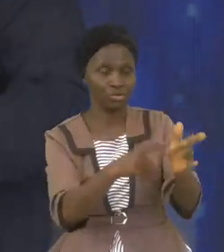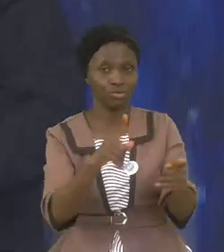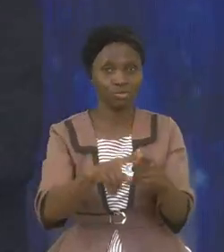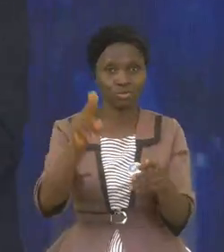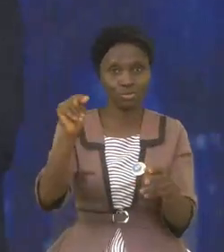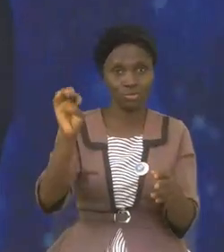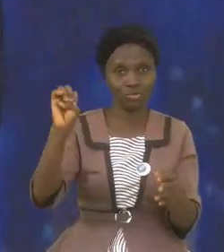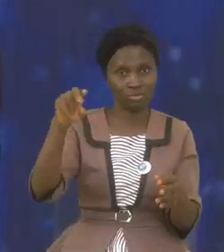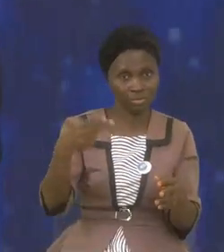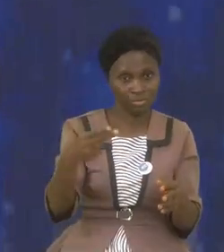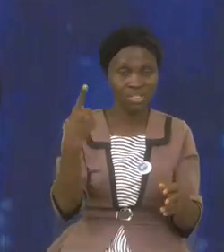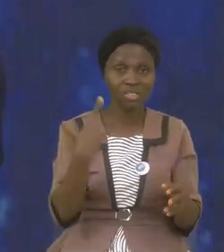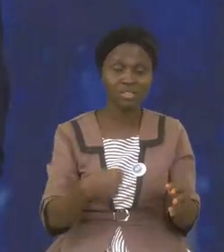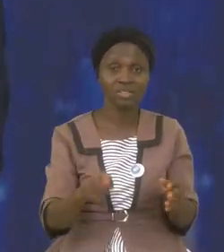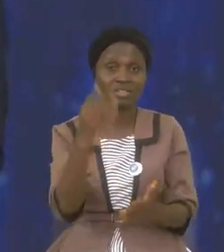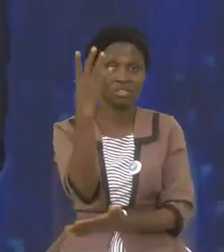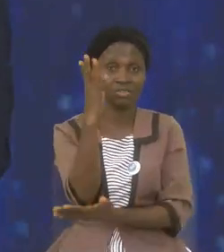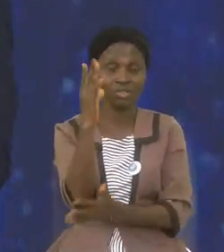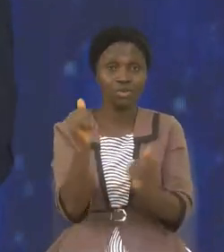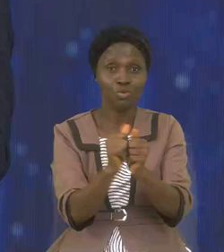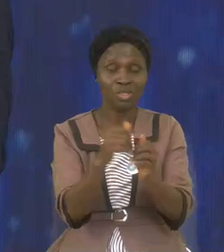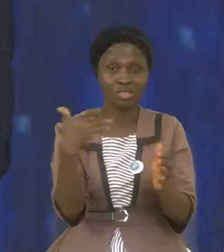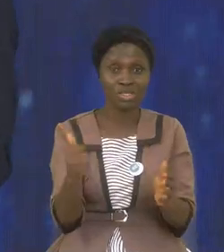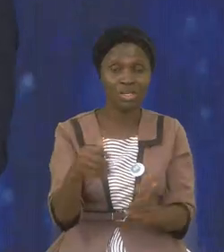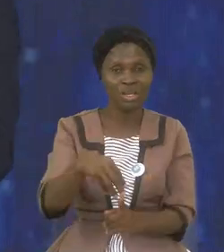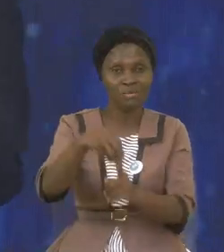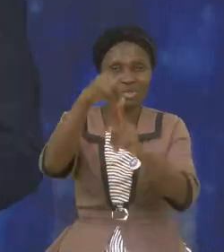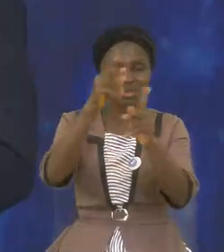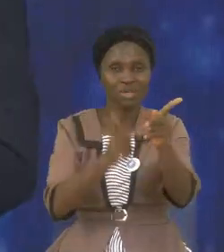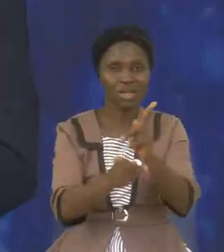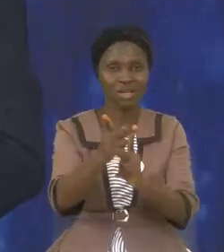l'arbre dans le songe que Dieu a donné à Nebuchadnezzar.